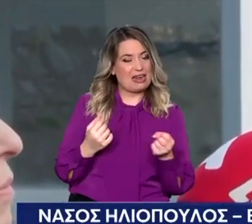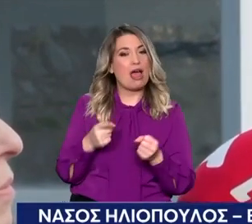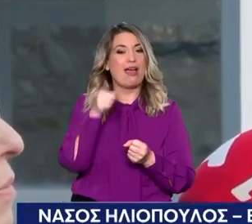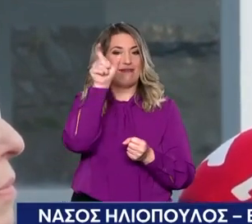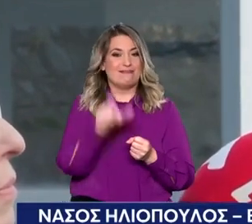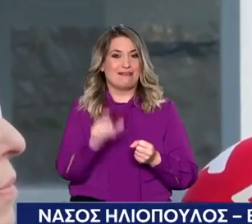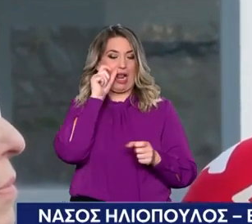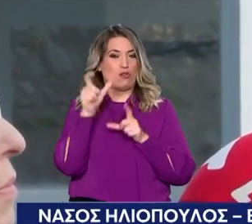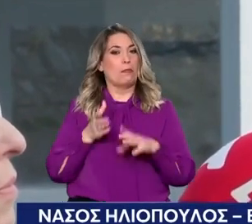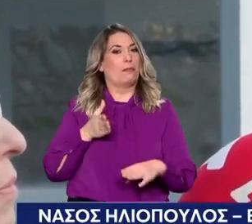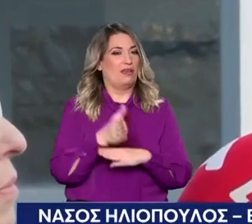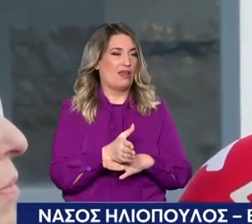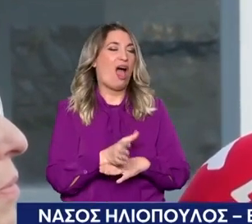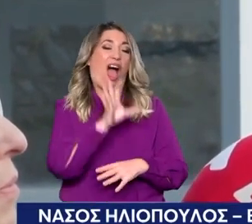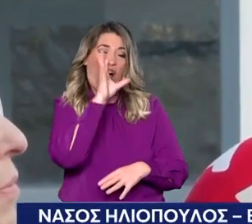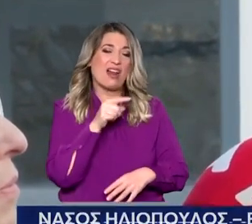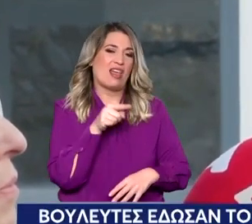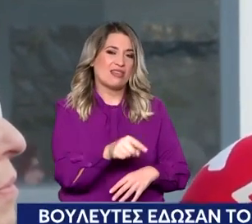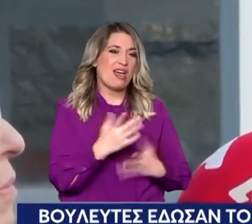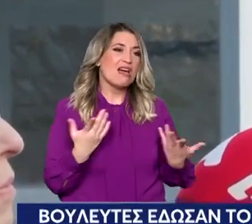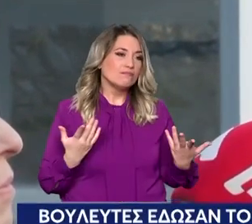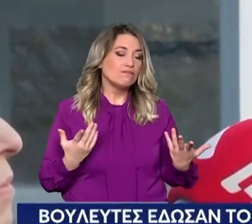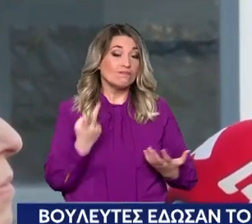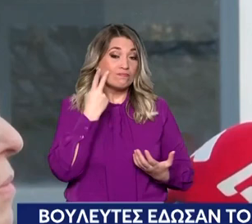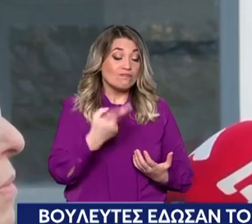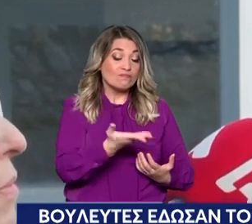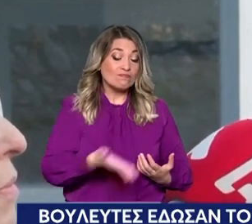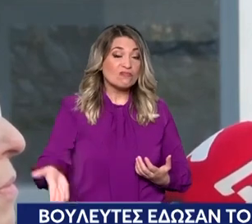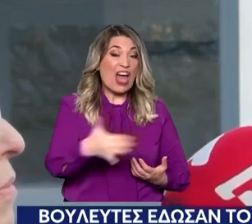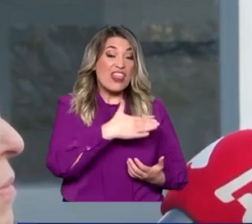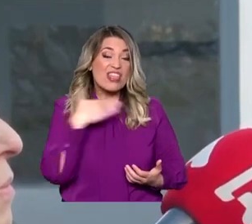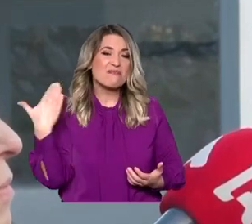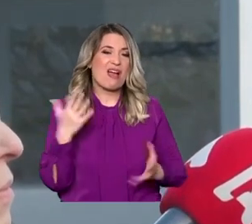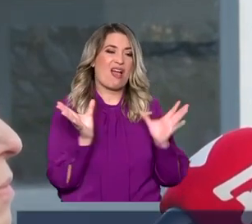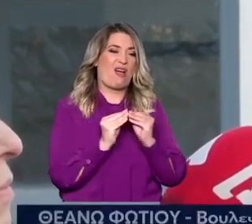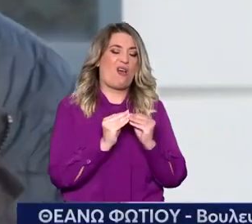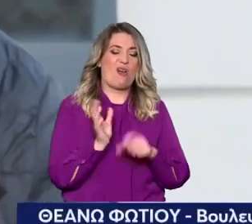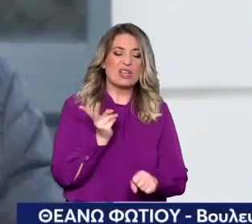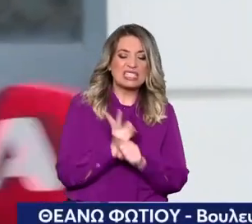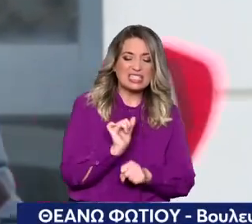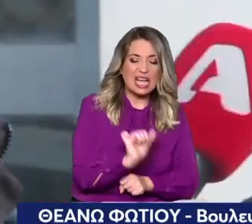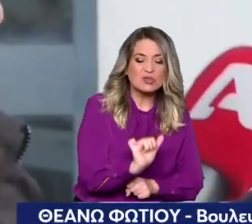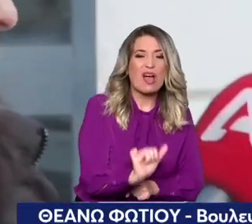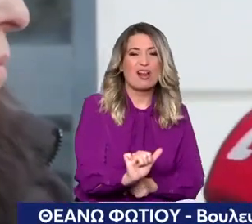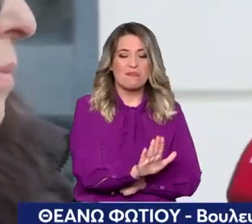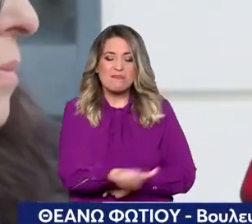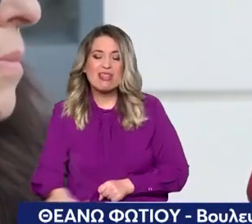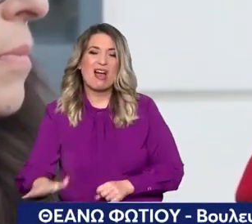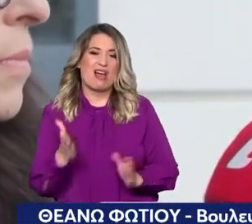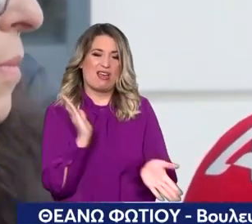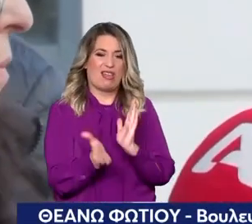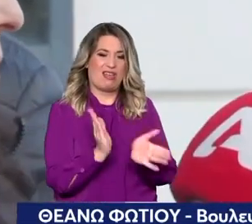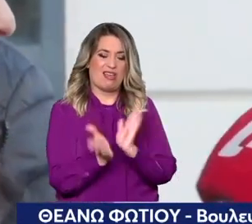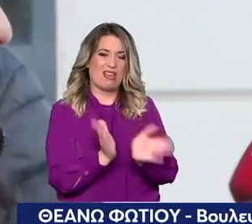τραγικό τρόπο όλα τα κενά που υπάρχουν στην προστασία των θυμάτων έμφυλης βίας και σεξουαλικής κακοποίησης είμαστε απ την πρώτη στιγμή